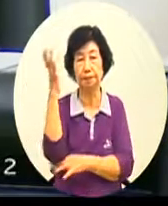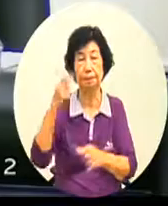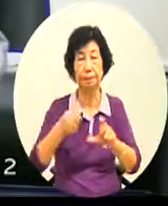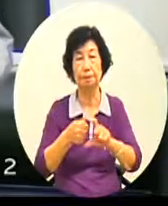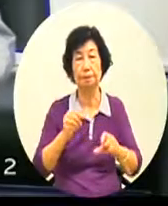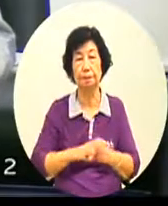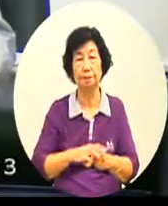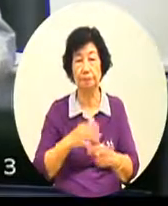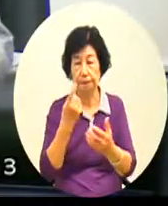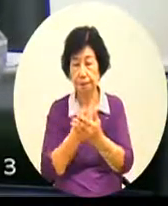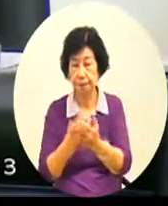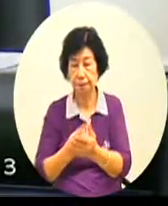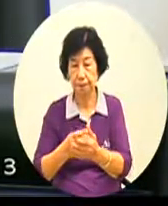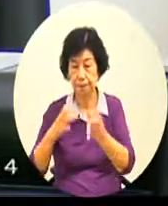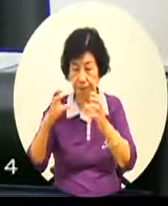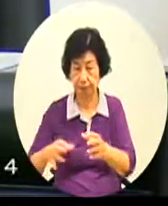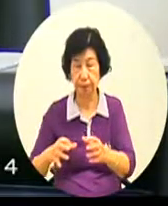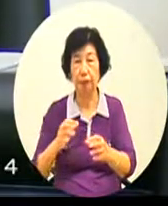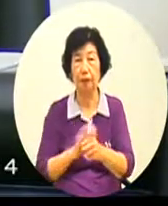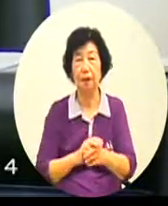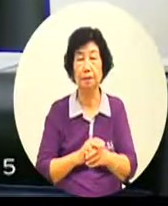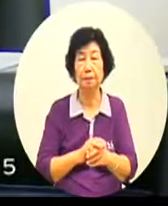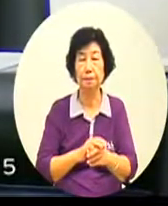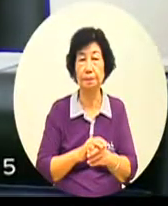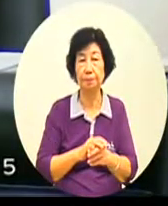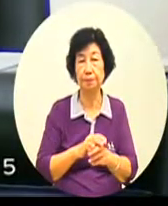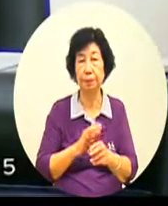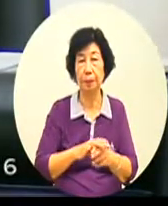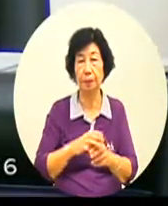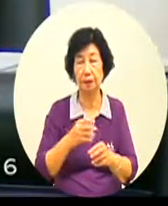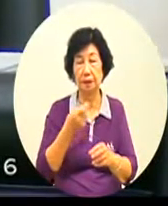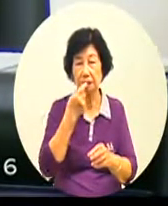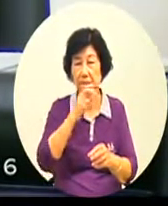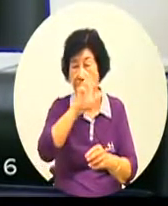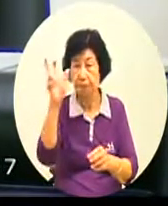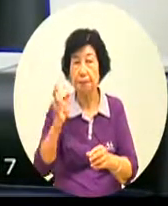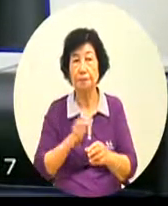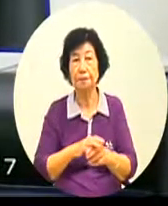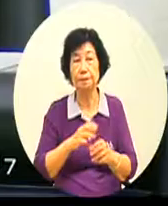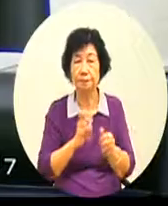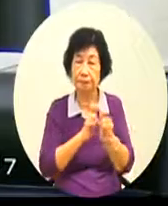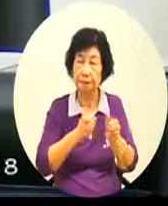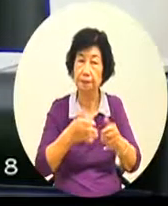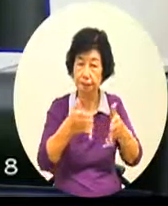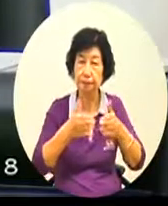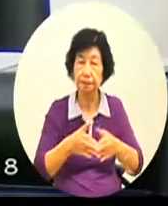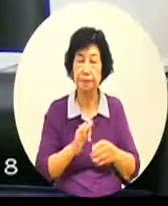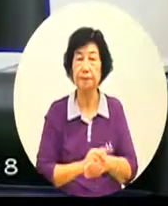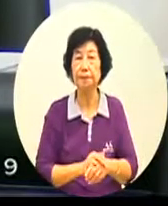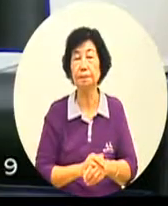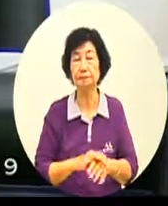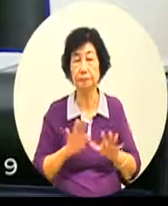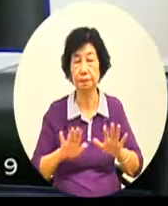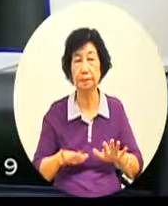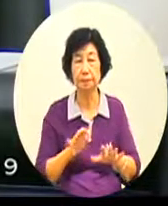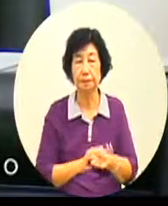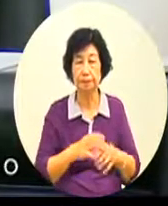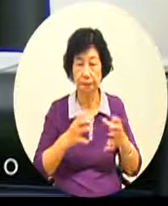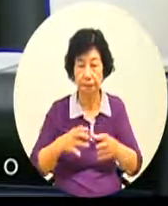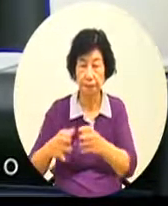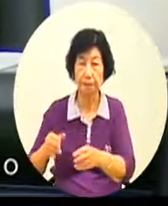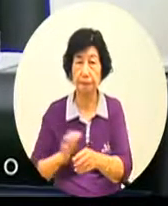个日照或日托，那我们是分配了25区嘛，所以这数目是蛮多的。那目前已经建制完